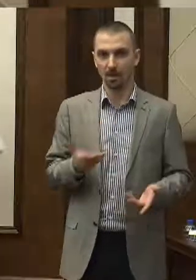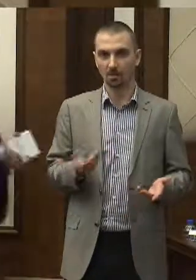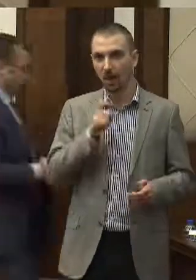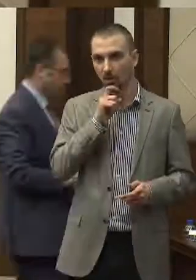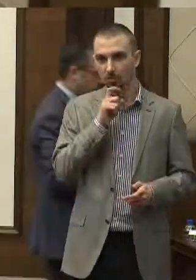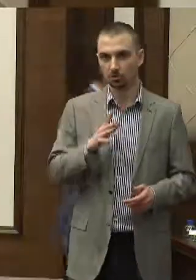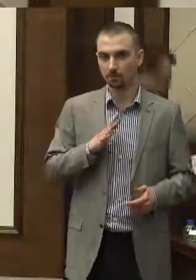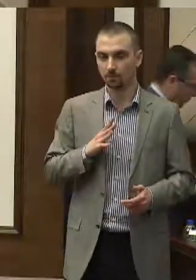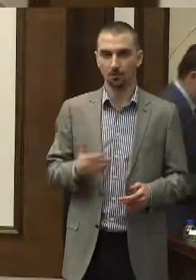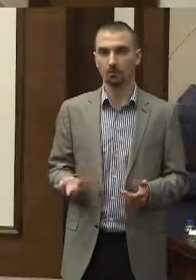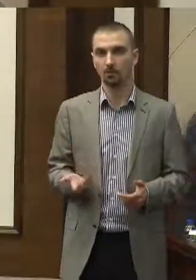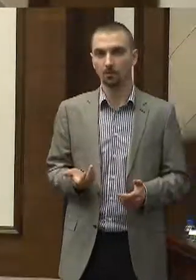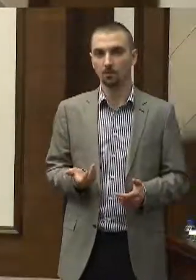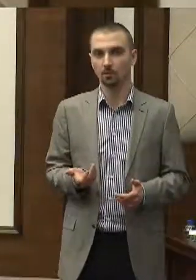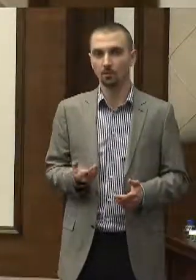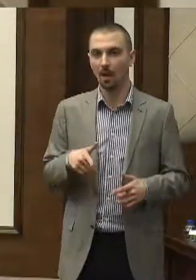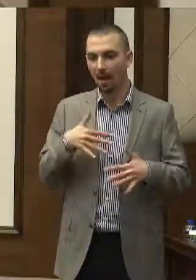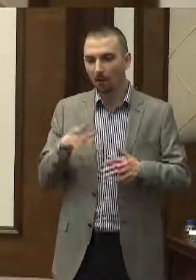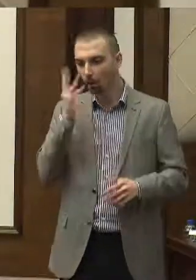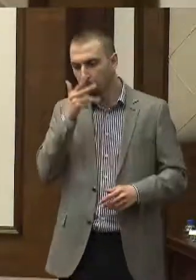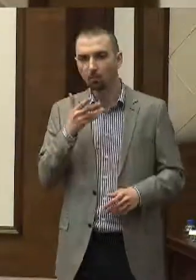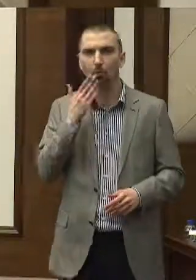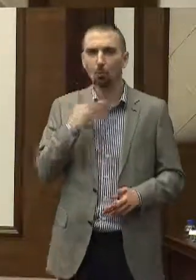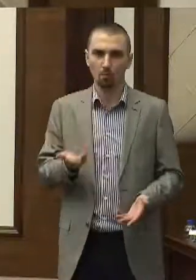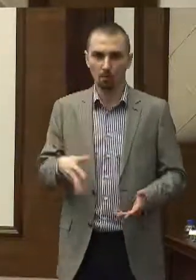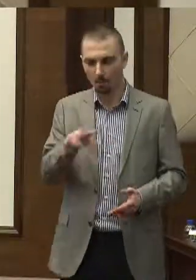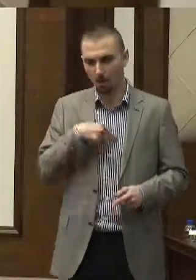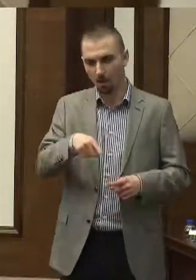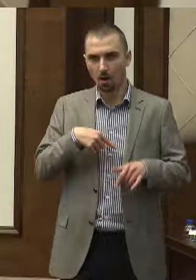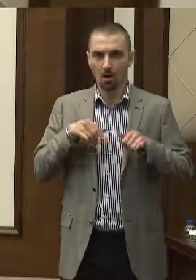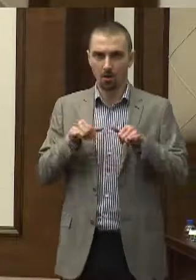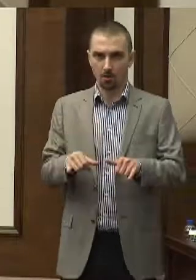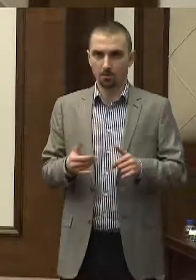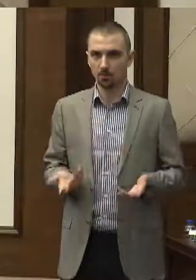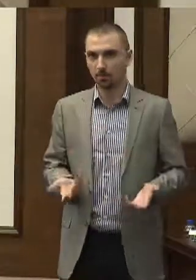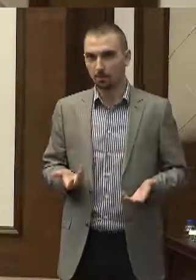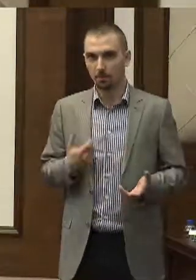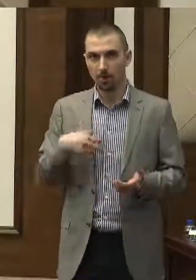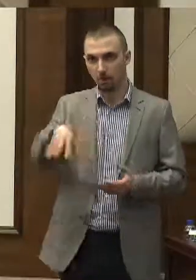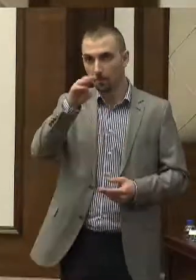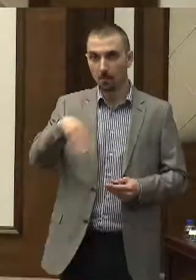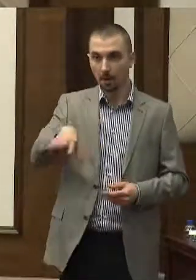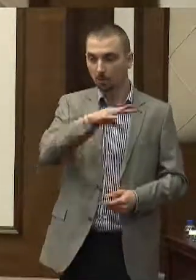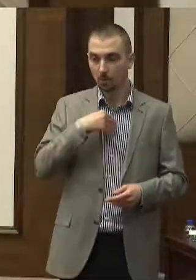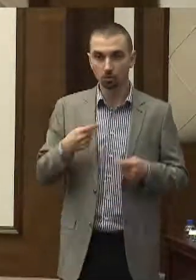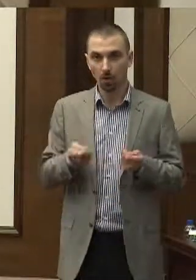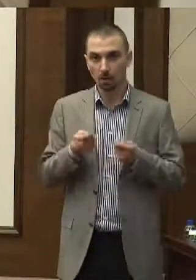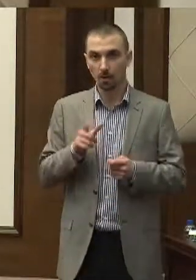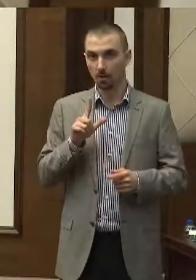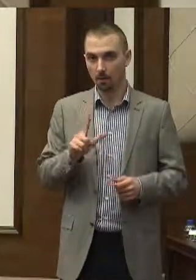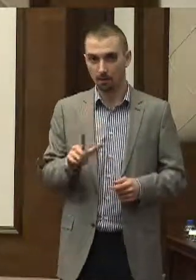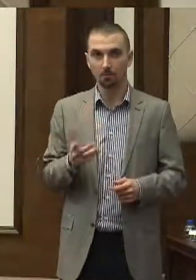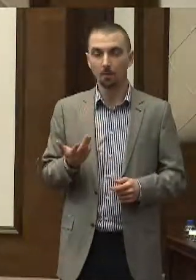gizlenecek bir durum değil, bir gerçektir. Arkadaşlar, bize bireyler olarak üzerimize düşen görev